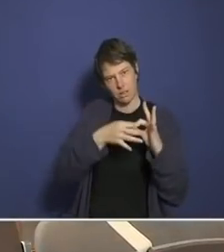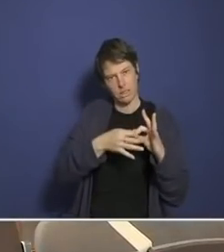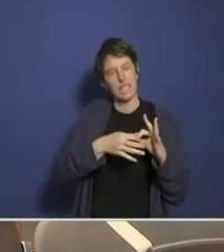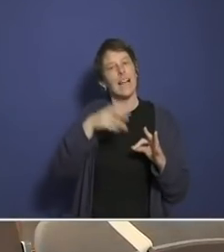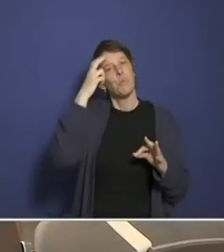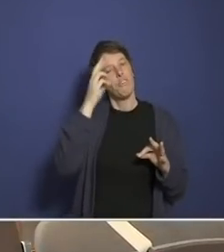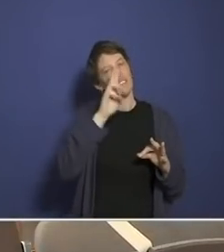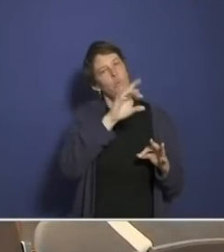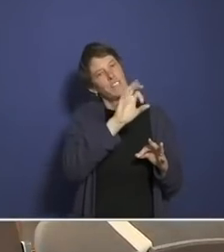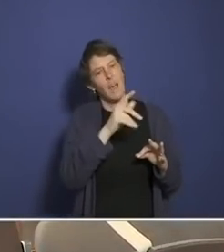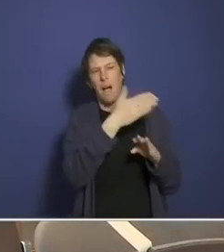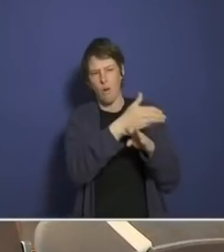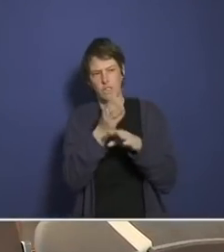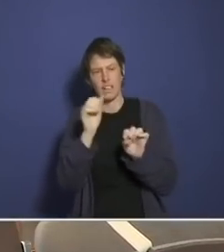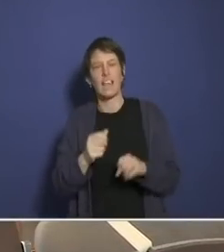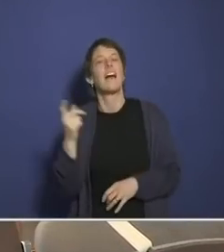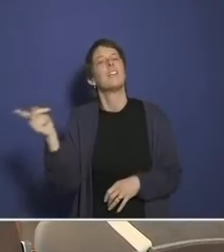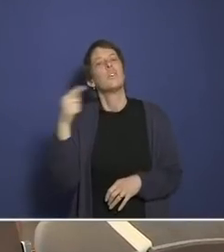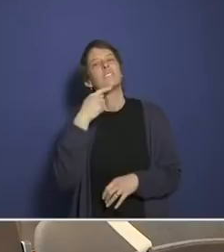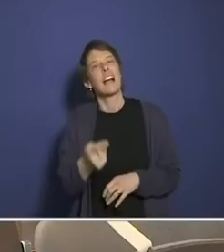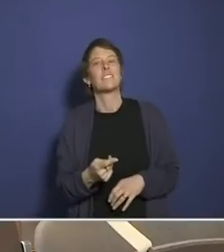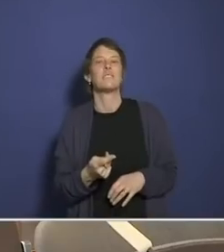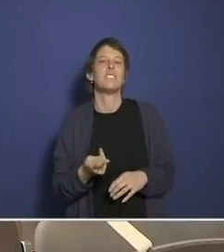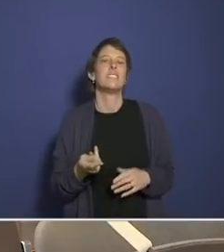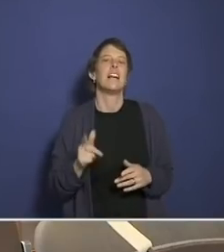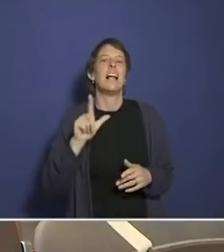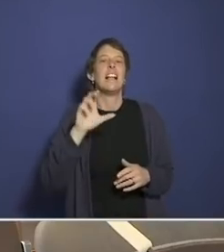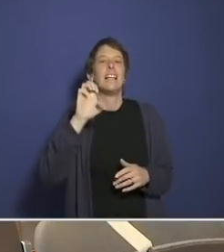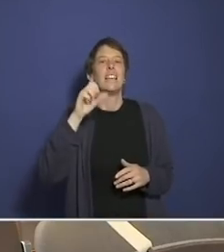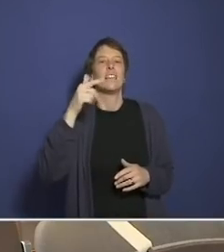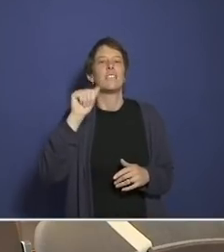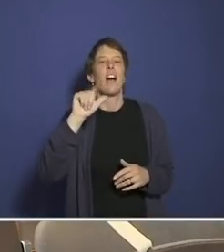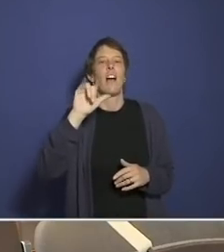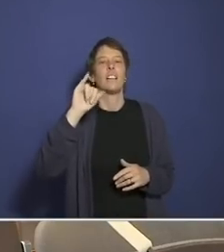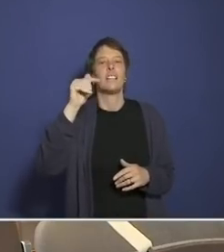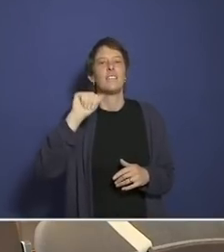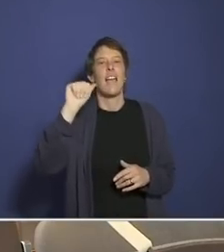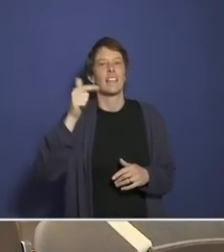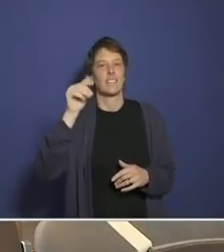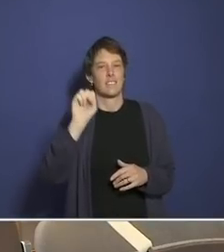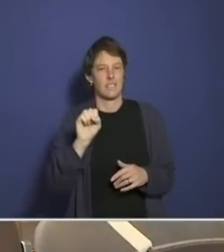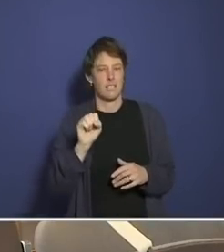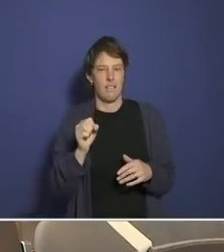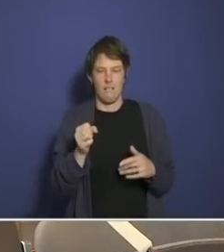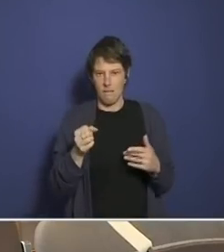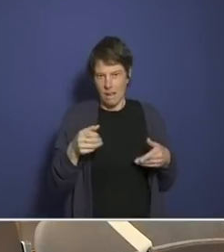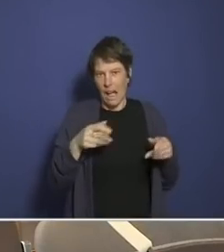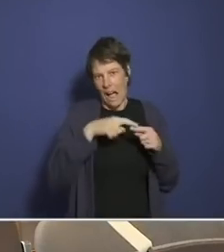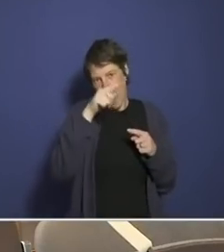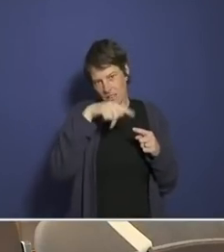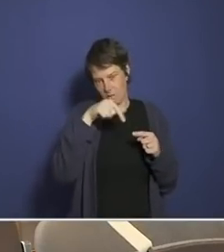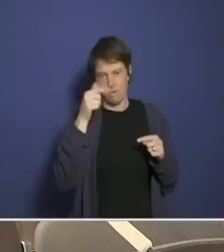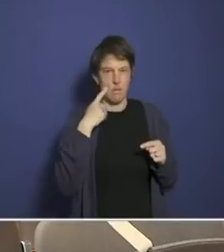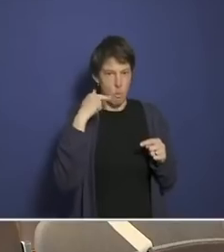Wieler, vielleicht können Sie sich das aufteilen. Wie hoch ist derzeit die Letalitätsrate von Covid-19 in Deutschland? Und welche Letalitätsraten gab es bei Influenza in den letzten Jahren vor der